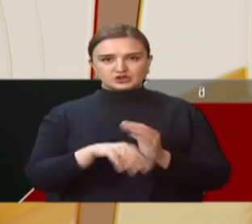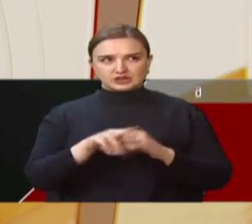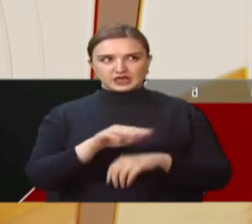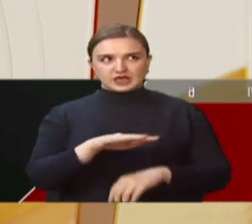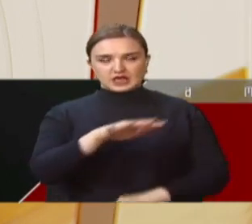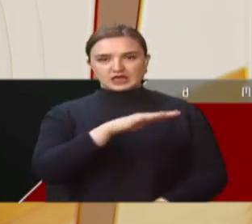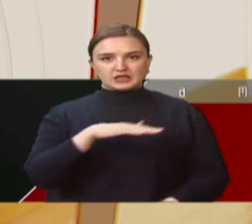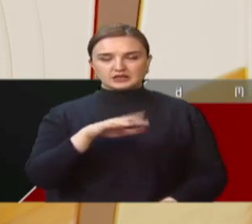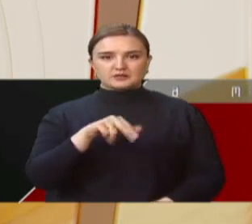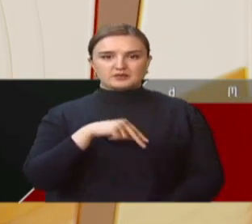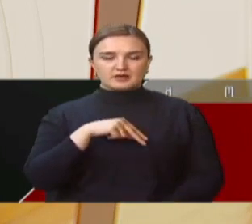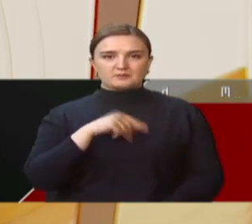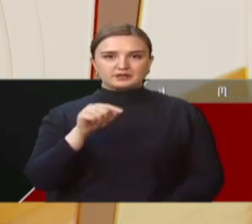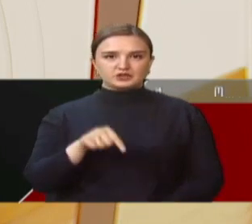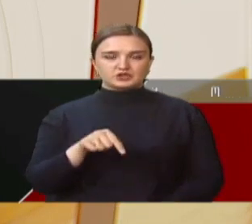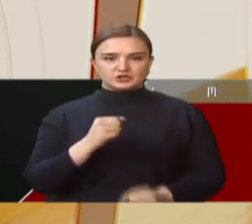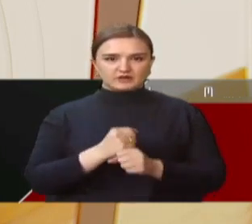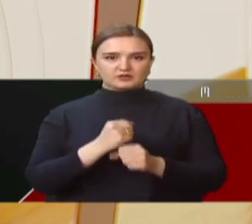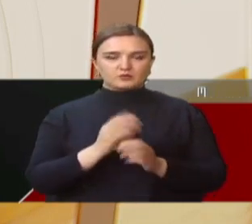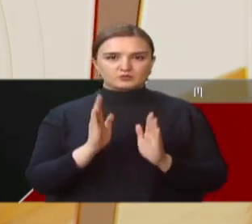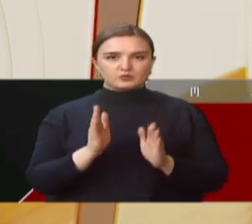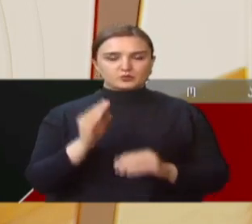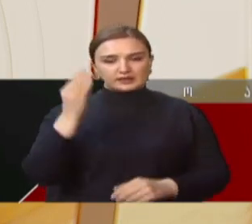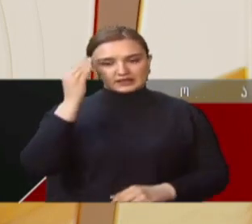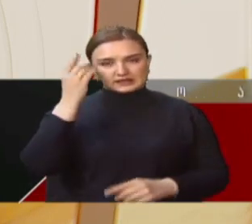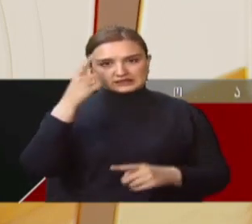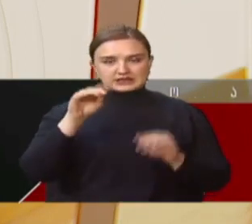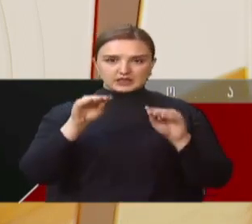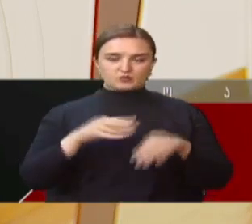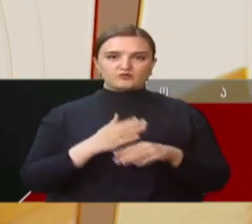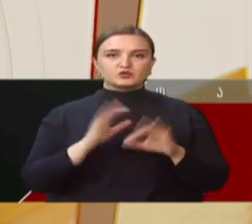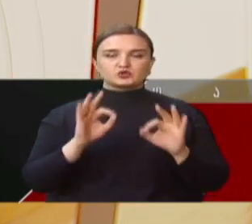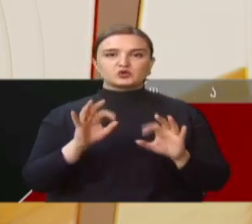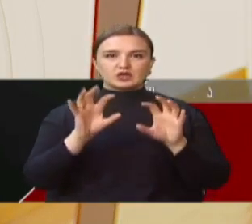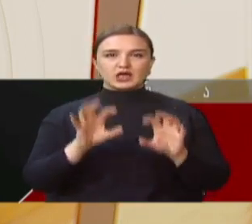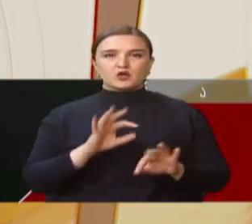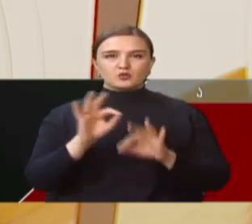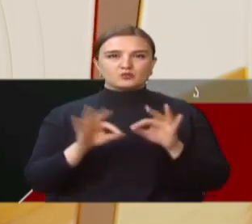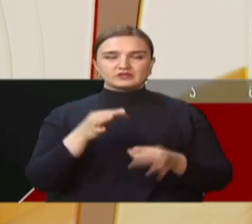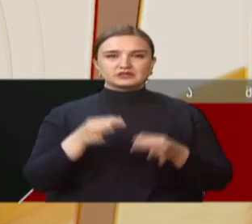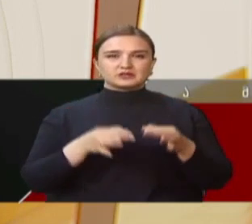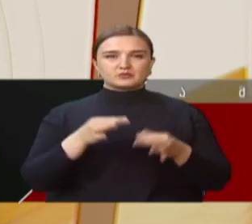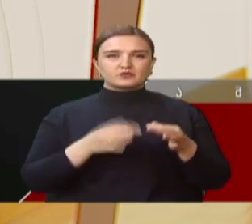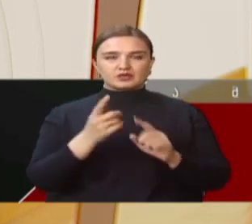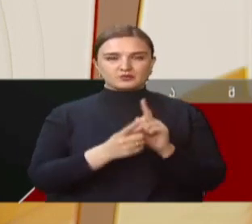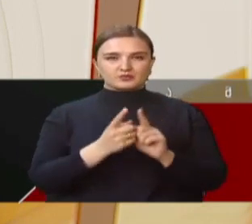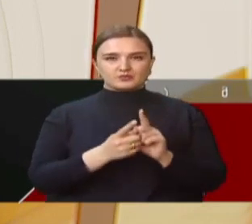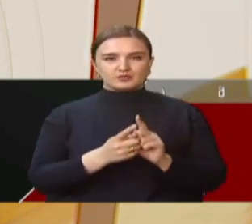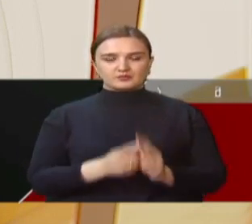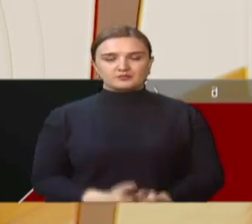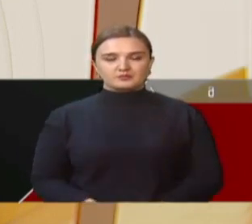გარეთ და პარლამენტშიც მათ შორის გავაკეთებთ რომ ინიცირებული გვაქვს სწორი კანონპროექტები მათ შორის სასამართლო რეფორმის სახით